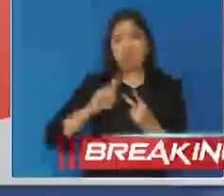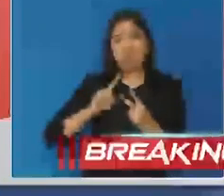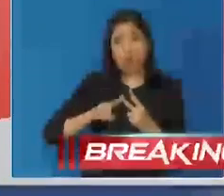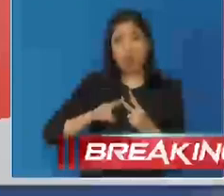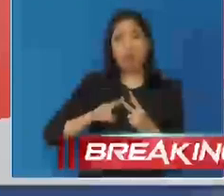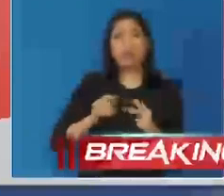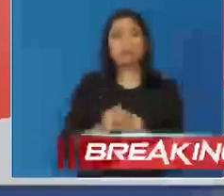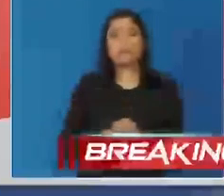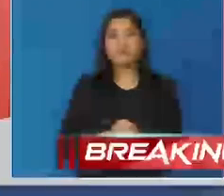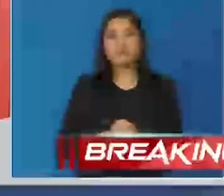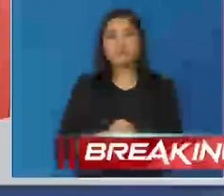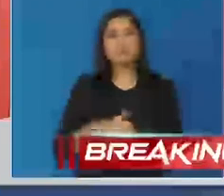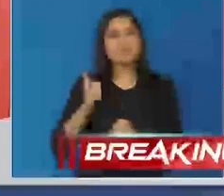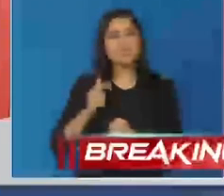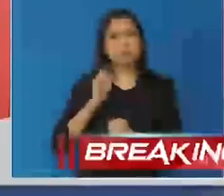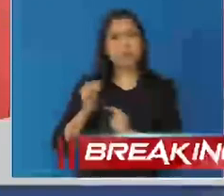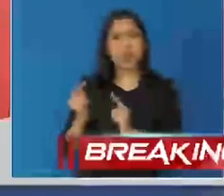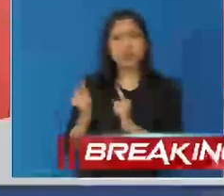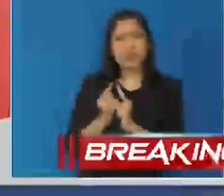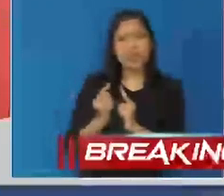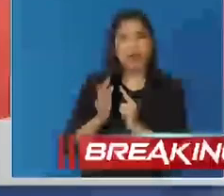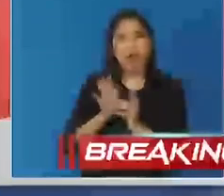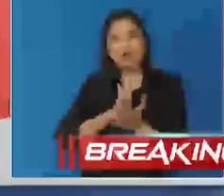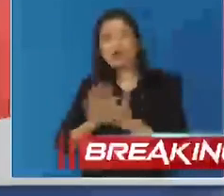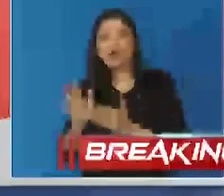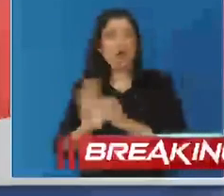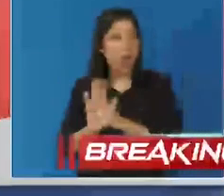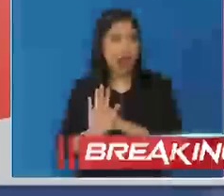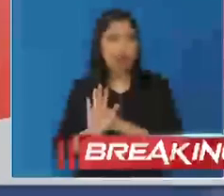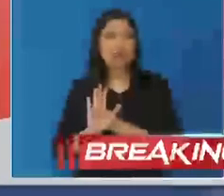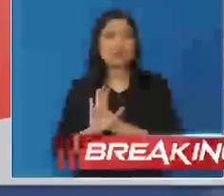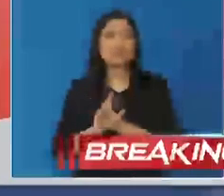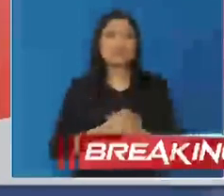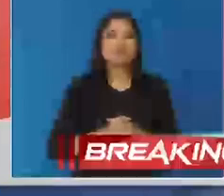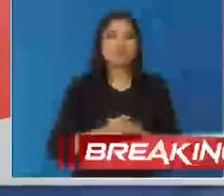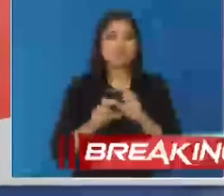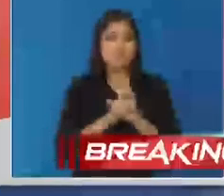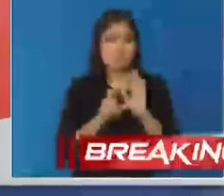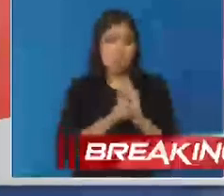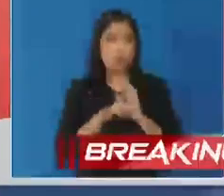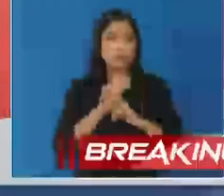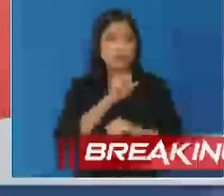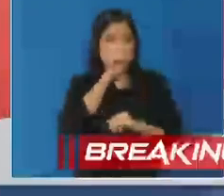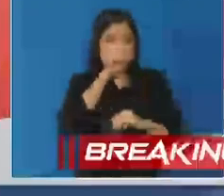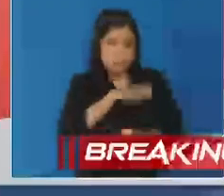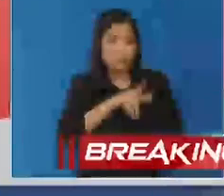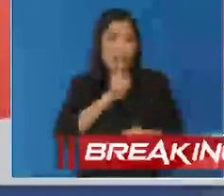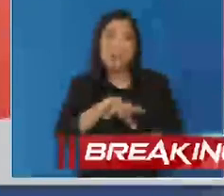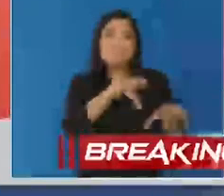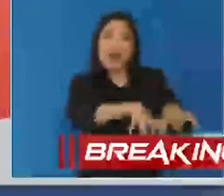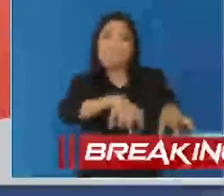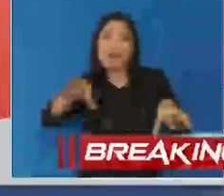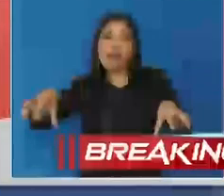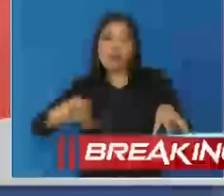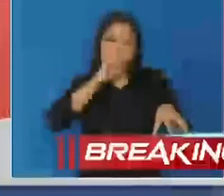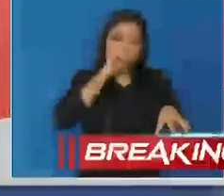terjadi kontak tidak langsung misalnya percikkan itu mengenai barang-barang yang sering digunakan bersama di